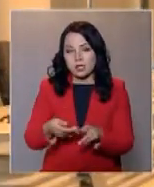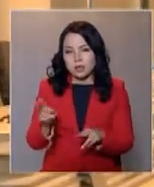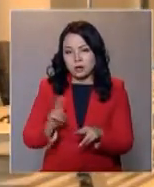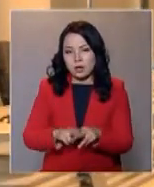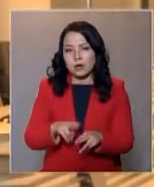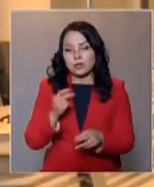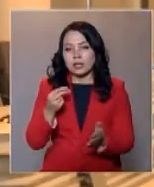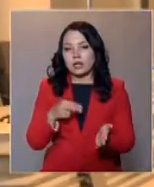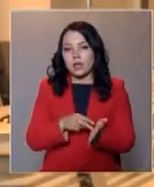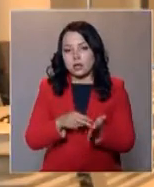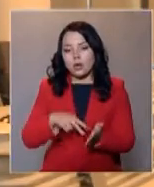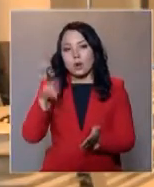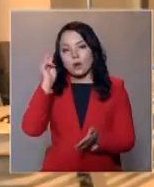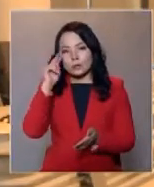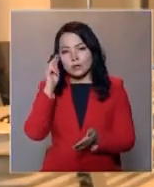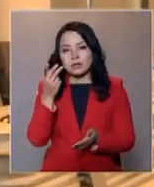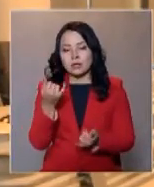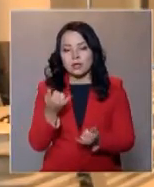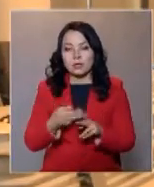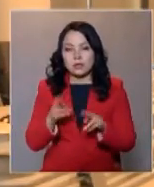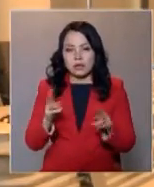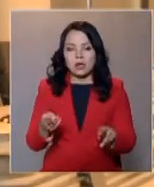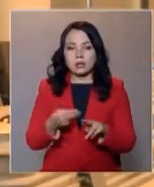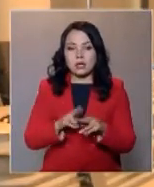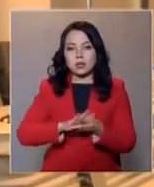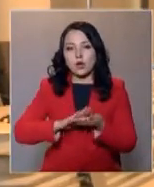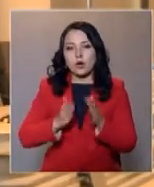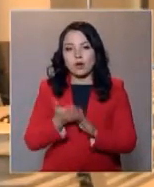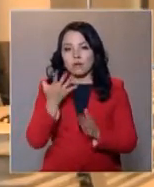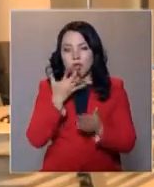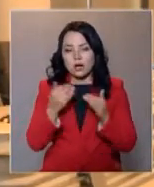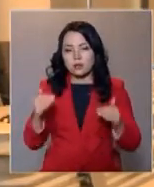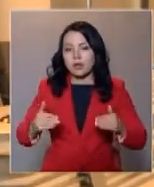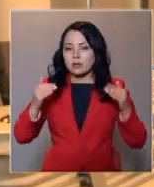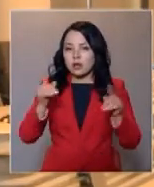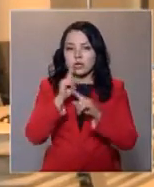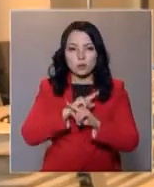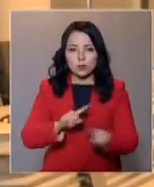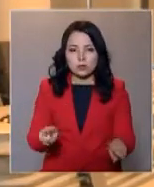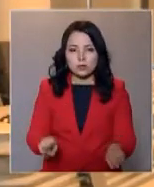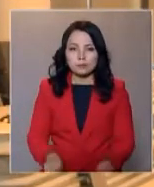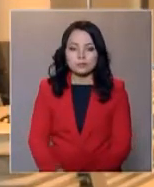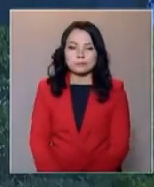Значит, цена на обучение коммерческого договорная подниматься не будет.